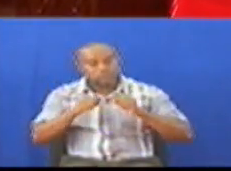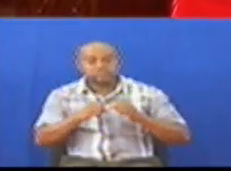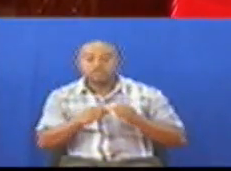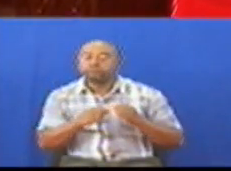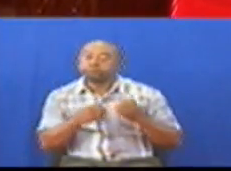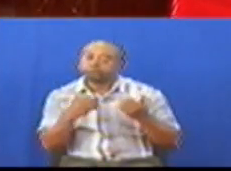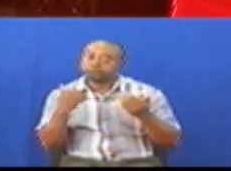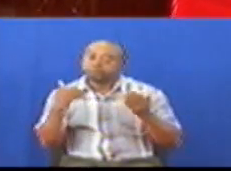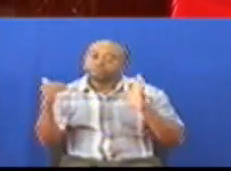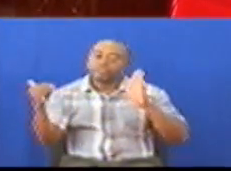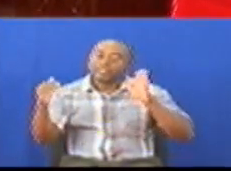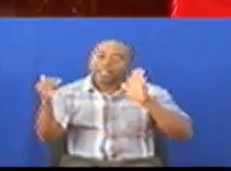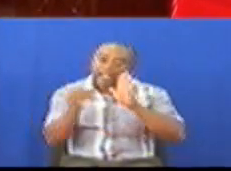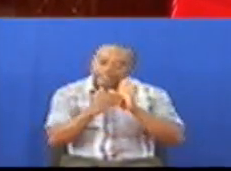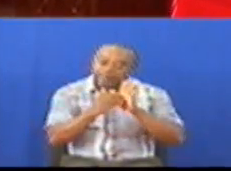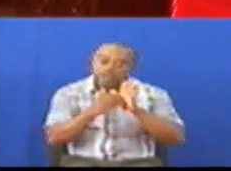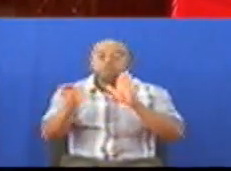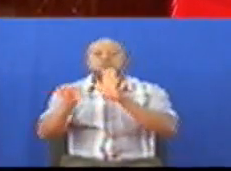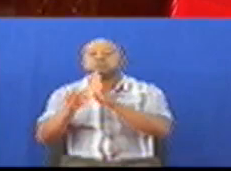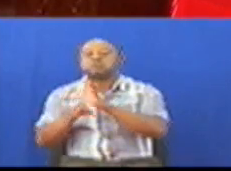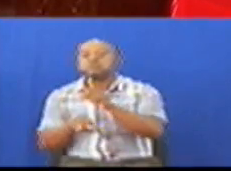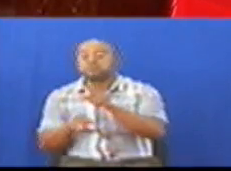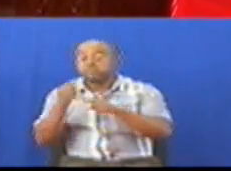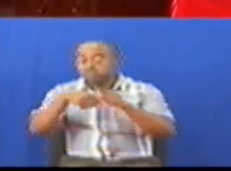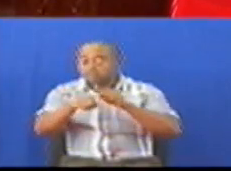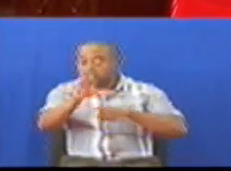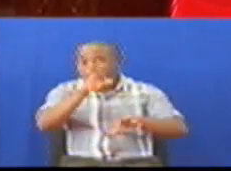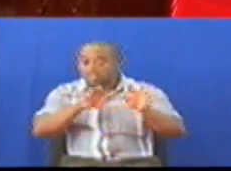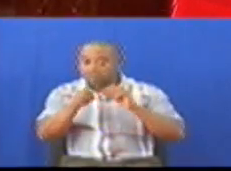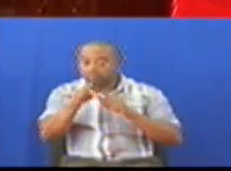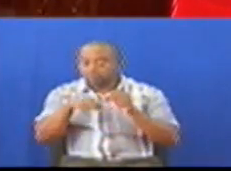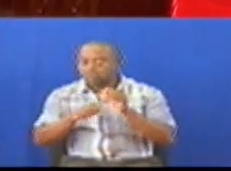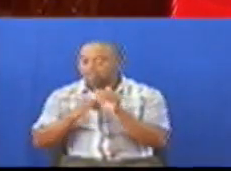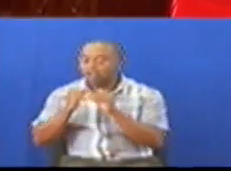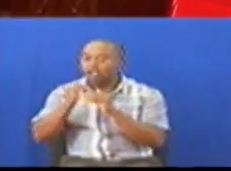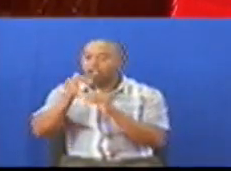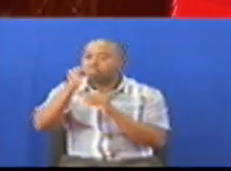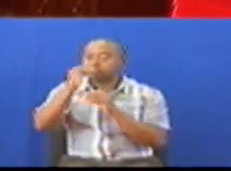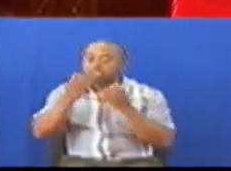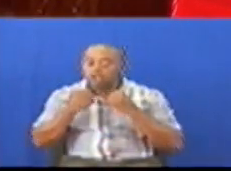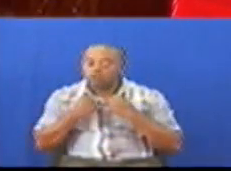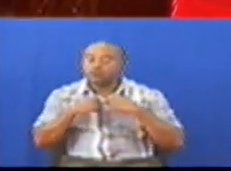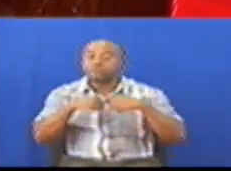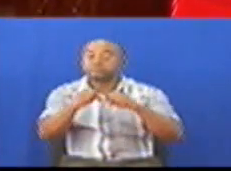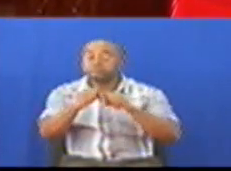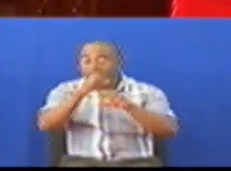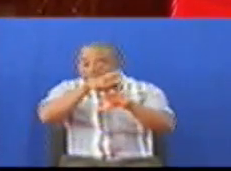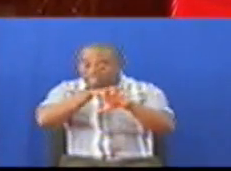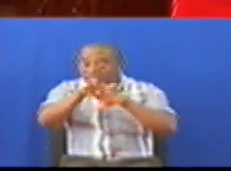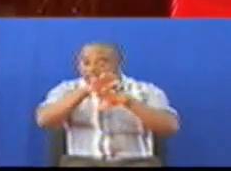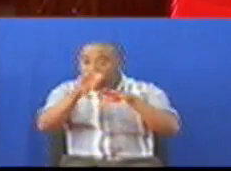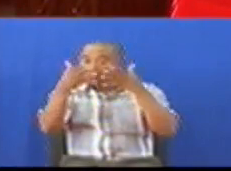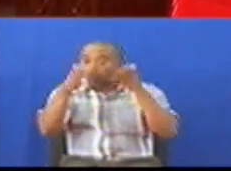kisheria. Katika uchambuzi huo kwa ngazi ya mkakati, wa utekelezaji umeeleza kuwa